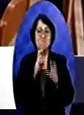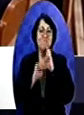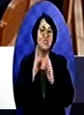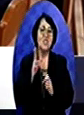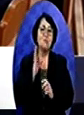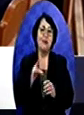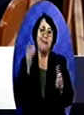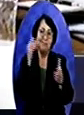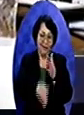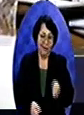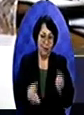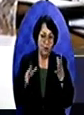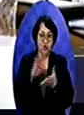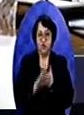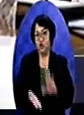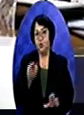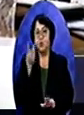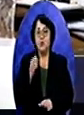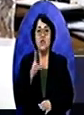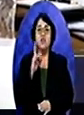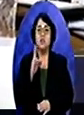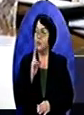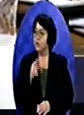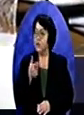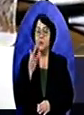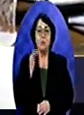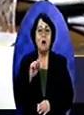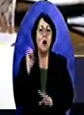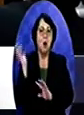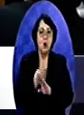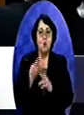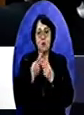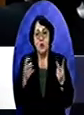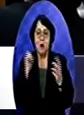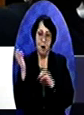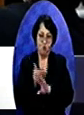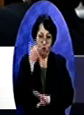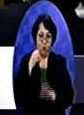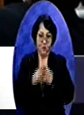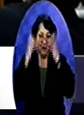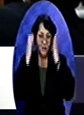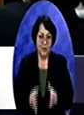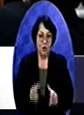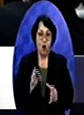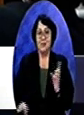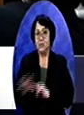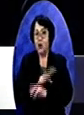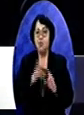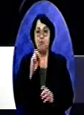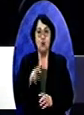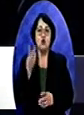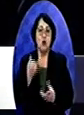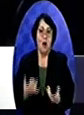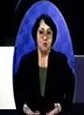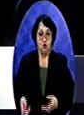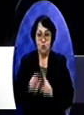үед дэлхийн улс орнууд кибер аюулгүй байдлыг үндэсний аюулгүй байдлынхаа нэгэн хэсэг болгон авч үзэж, кибер орон зайгаа бодит орон зайн адилаар